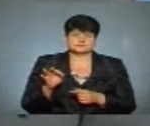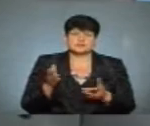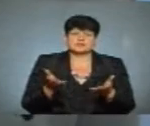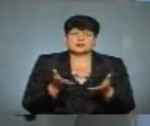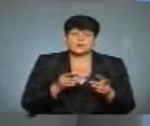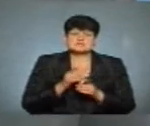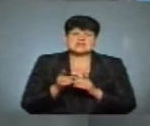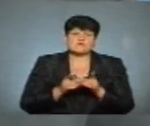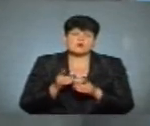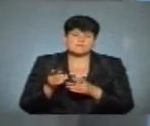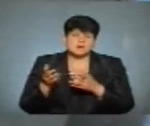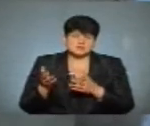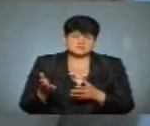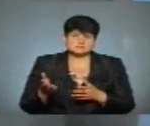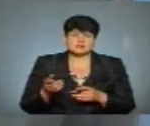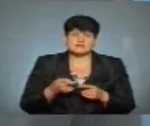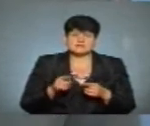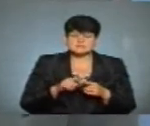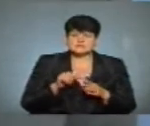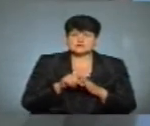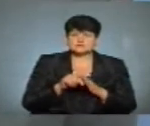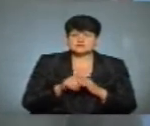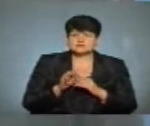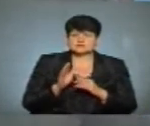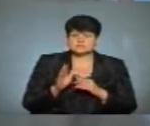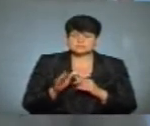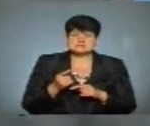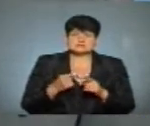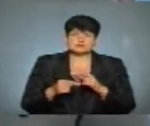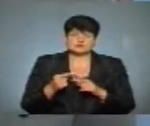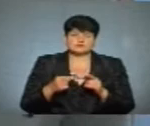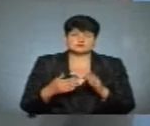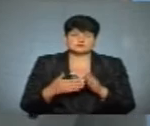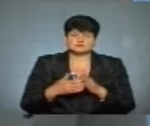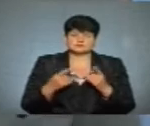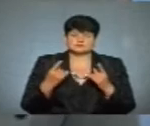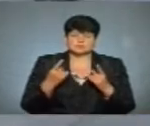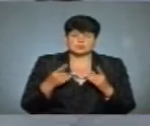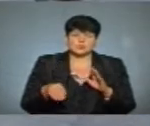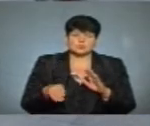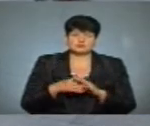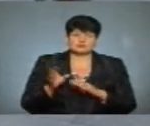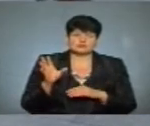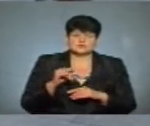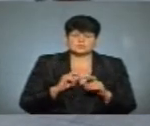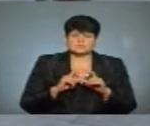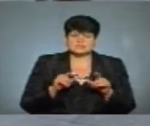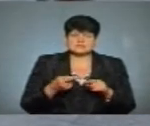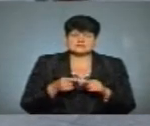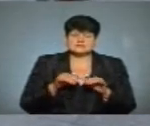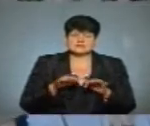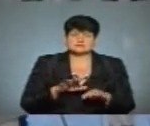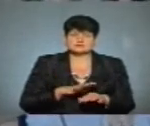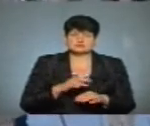якоїсь реформації, а це означатиме це знову повернення до тотальної корупції в усіх університетах. Така ж акція відбулася